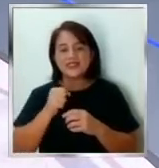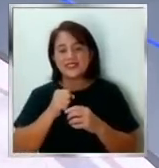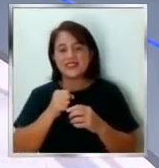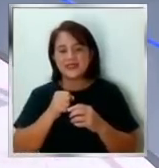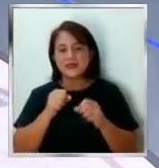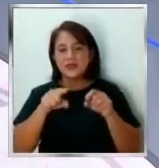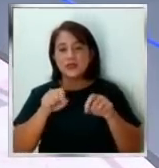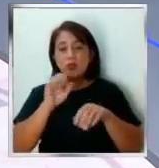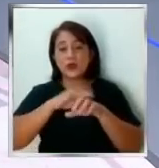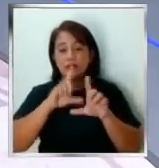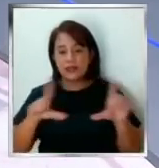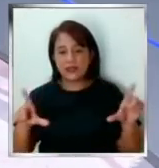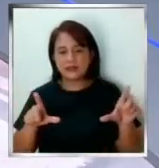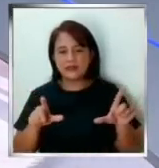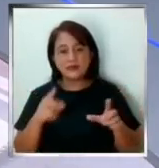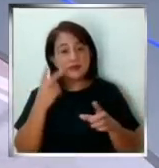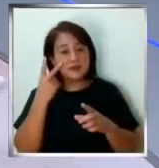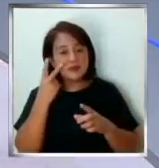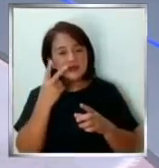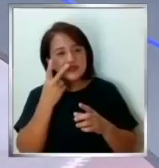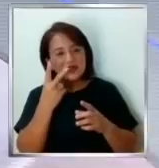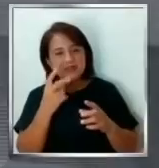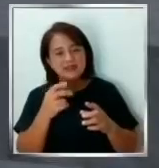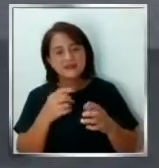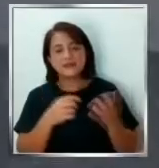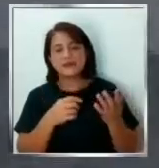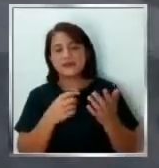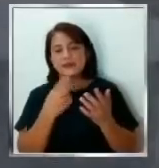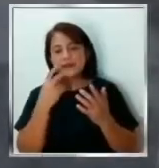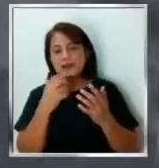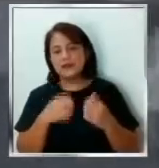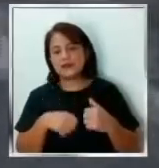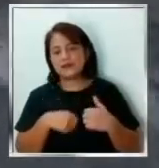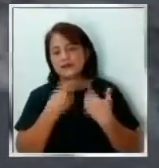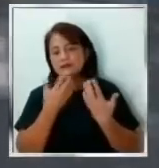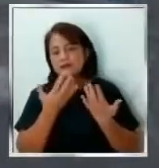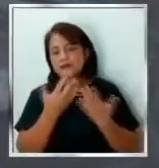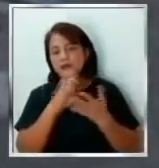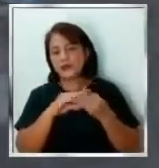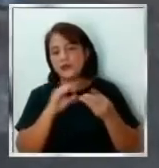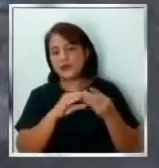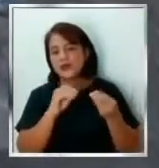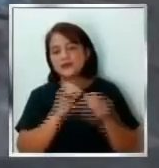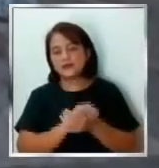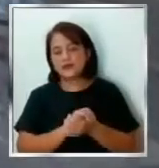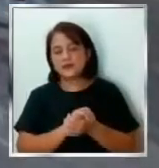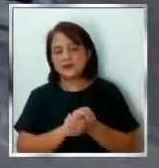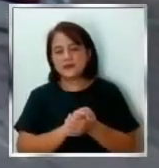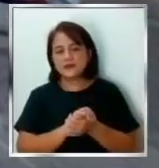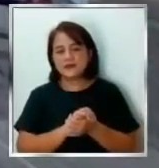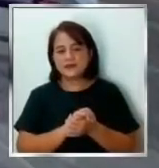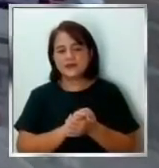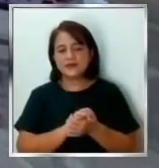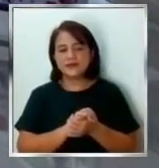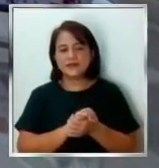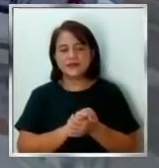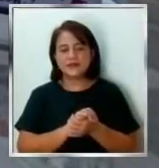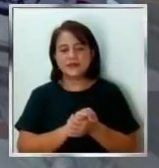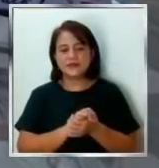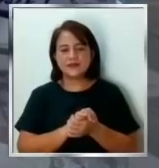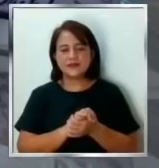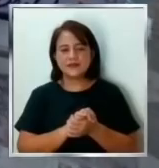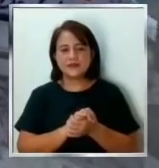ng pagbangon, tinutukan ni Bernadette Reyes. Isang bayan, tayo'y ahon,